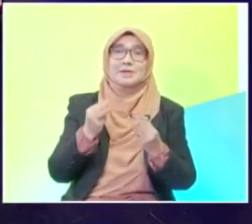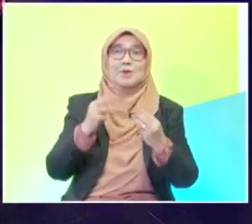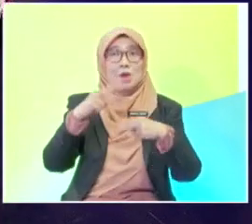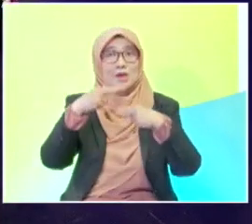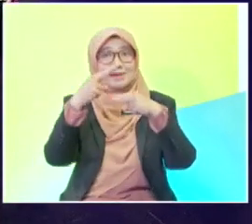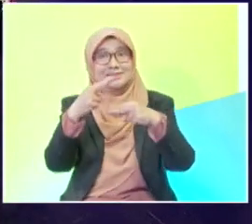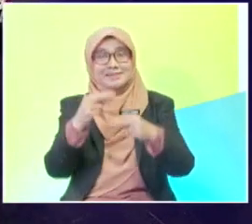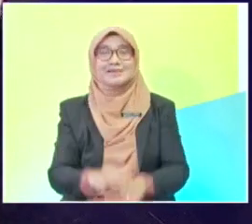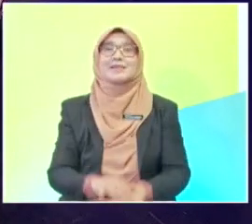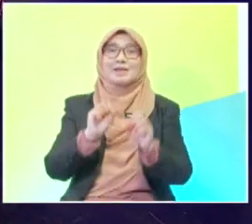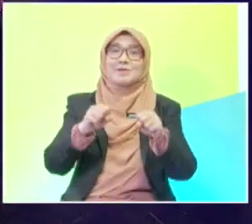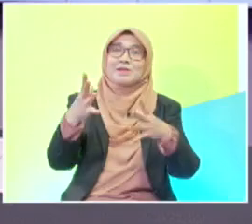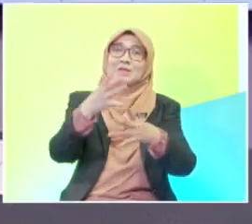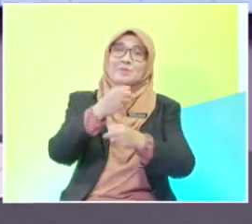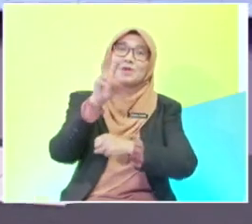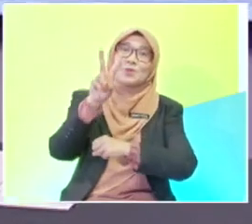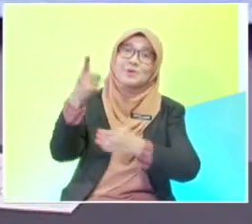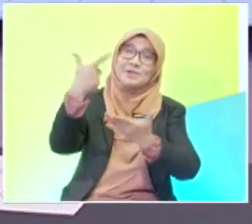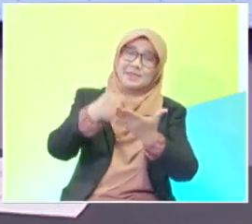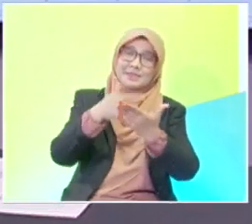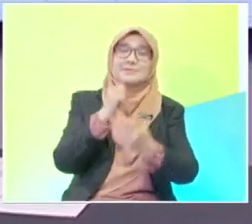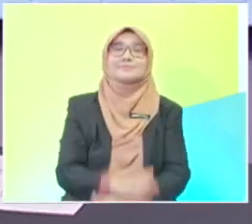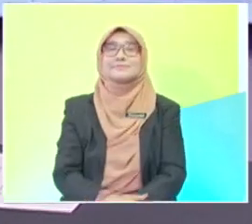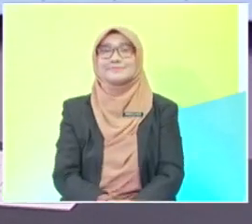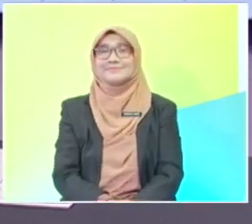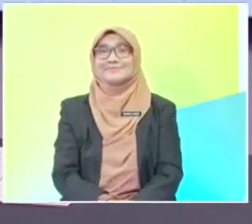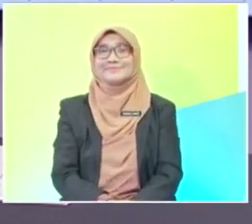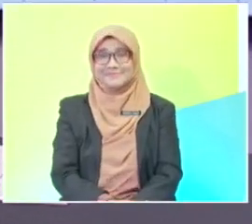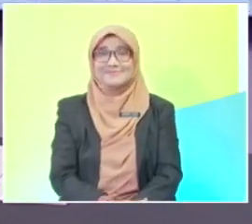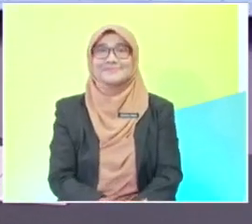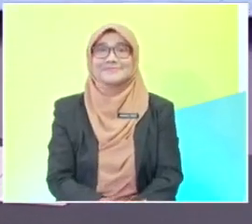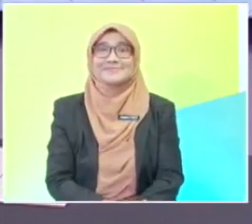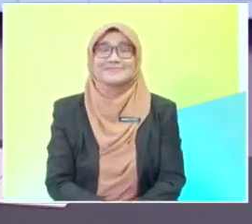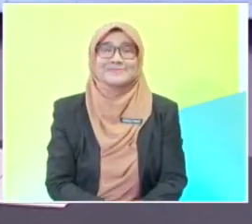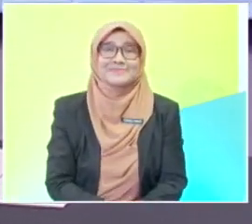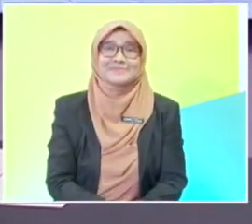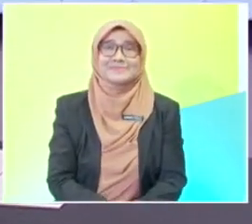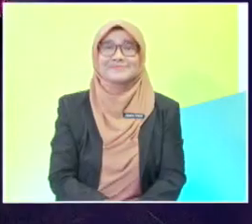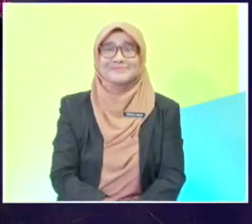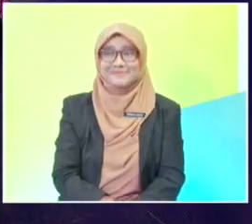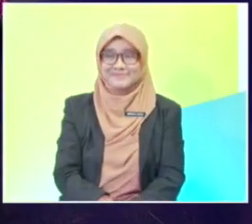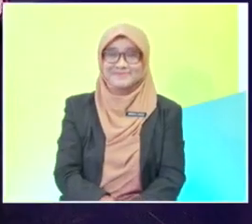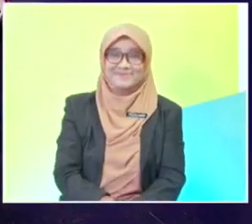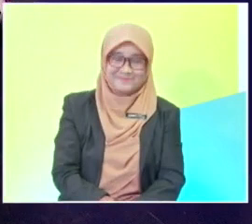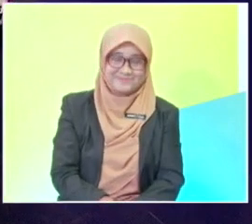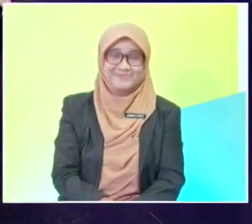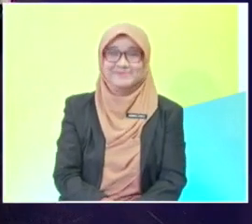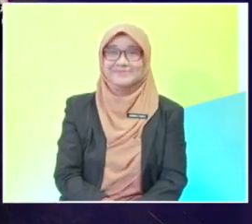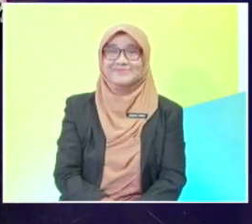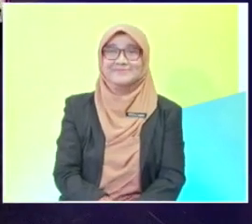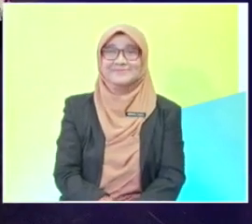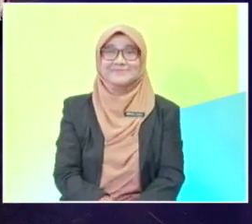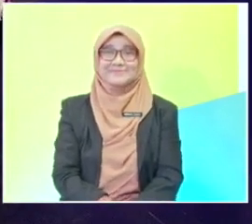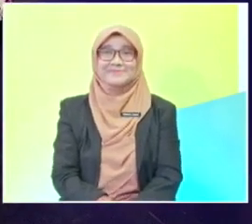boleh ambil 2 lagi ganjaran. Saya dapat 2 hati yang ceria di sini. Kita perlu kekal sihat.